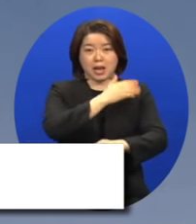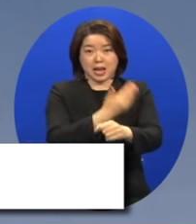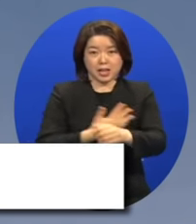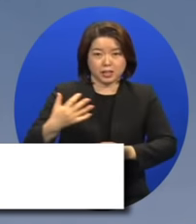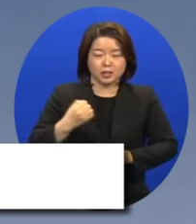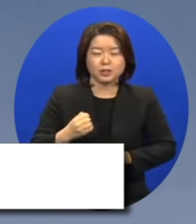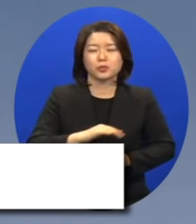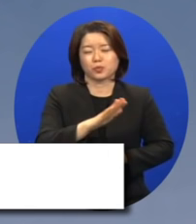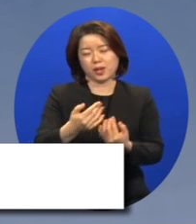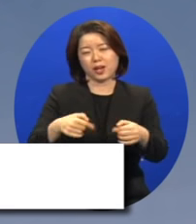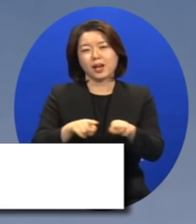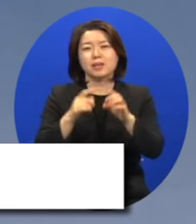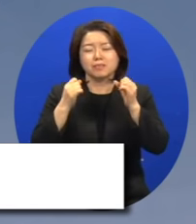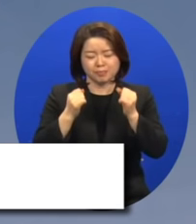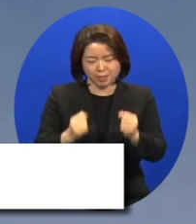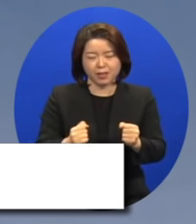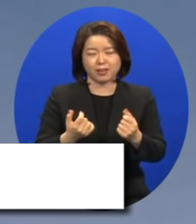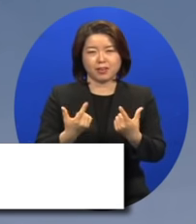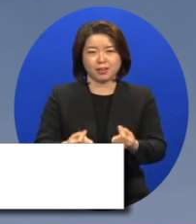우리와함께하십니다.